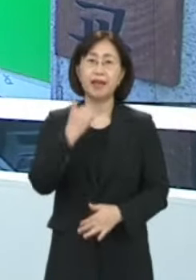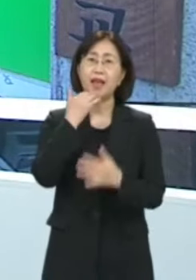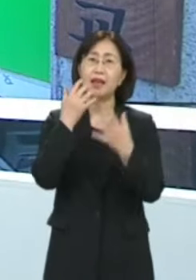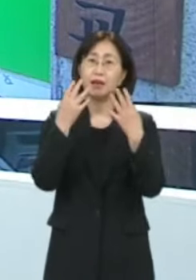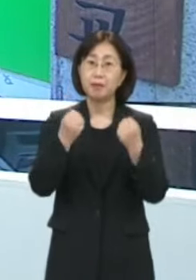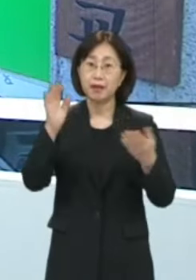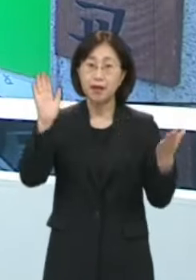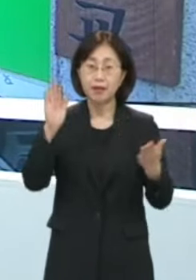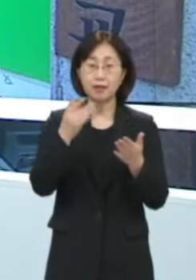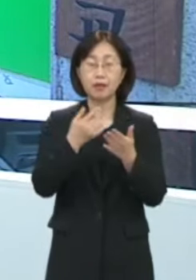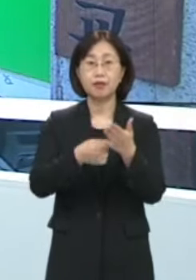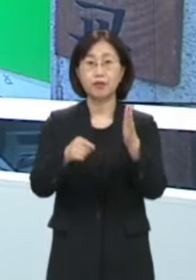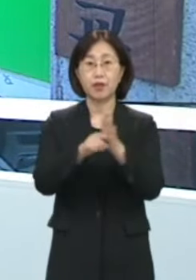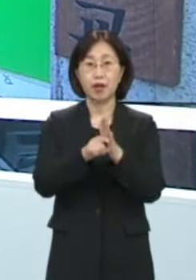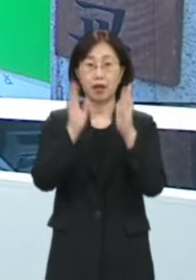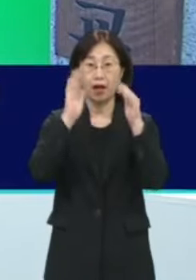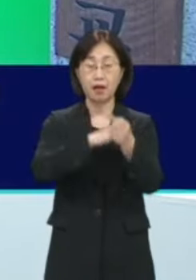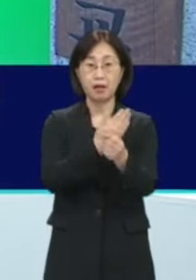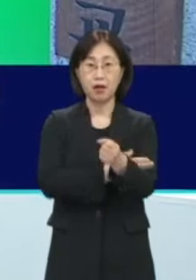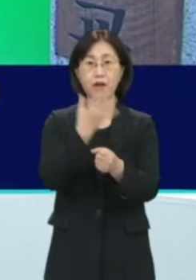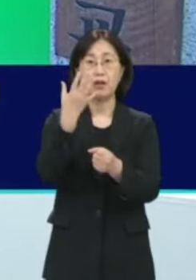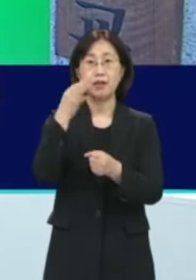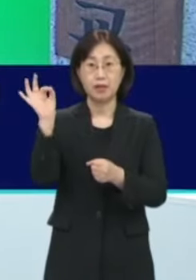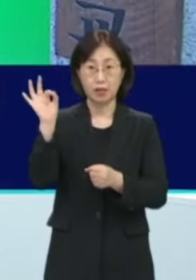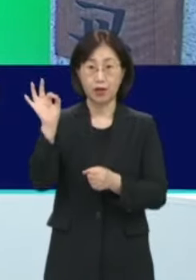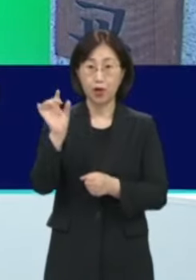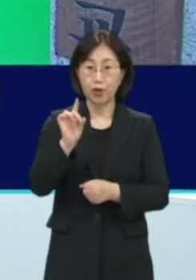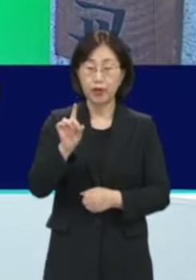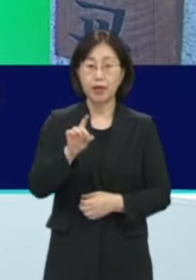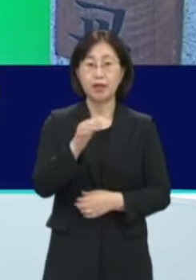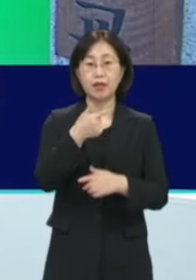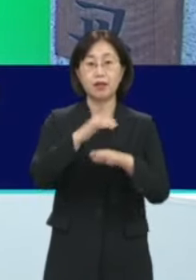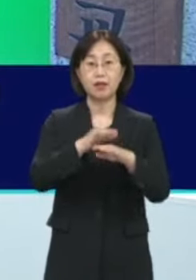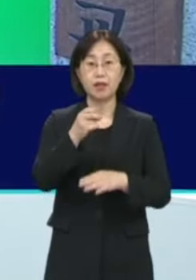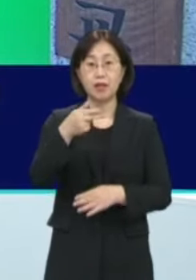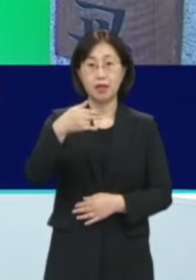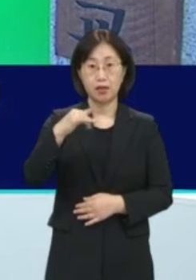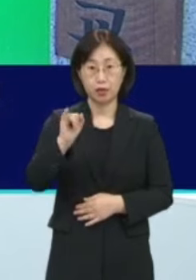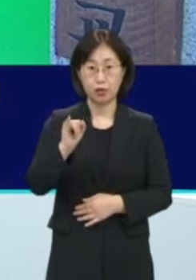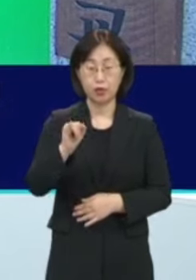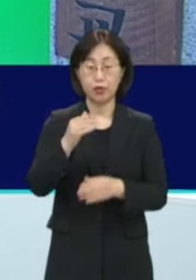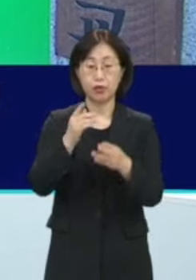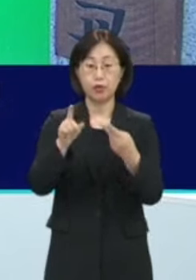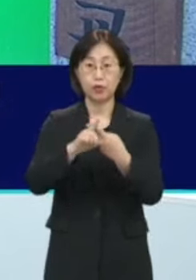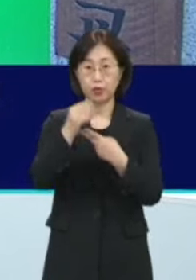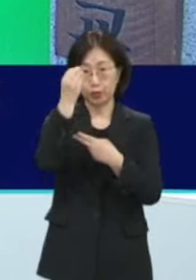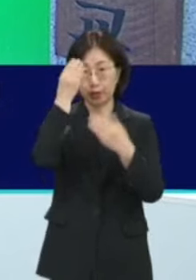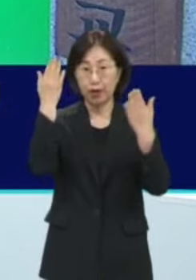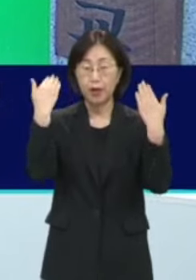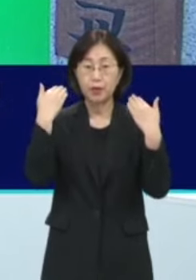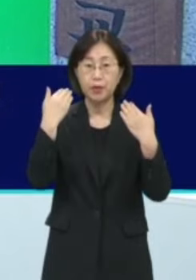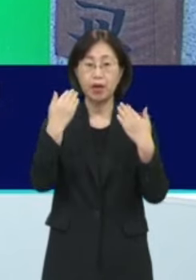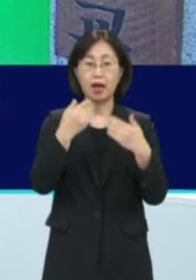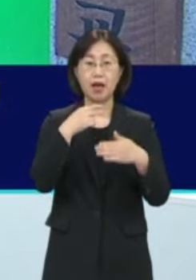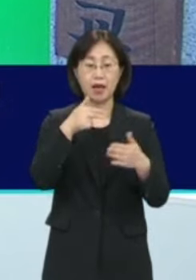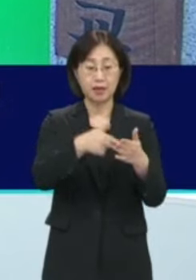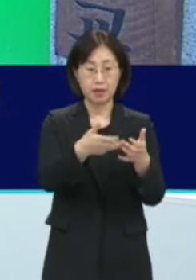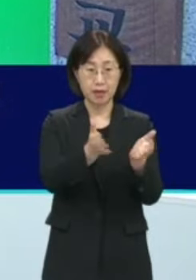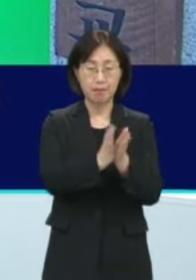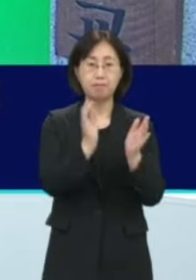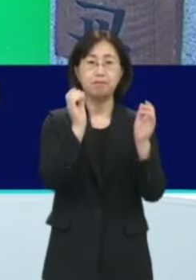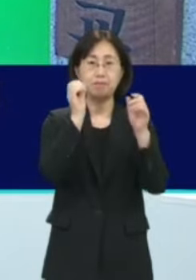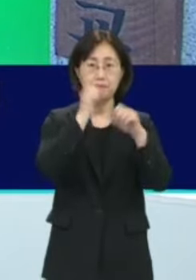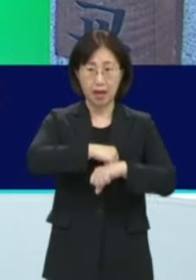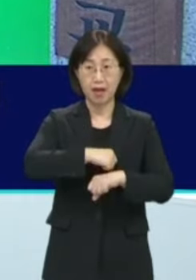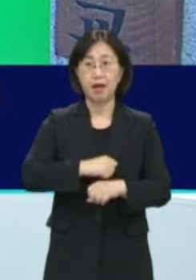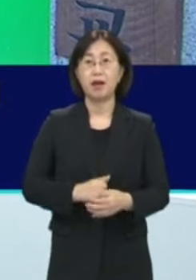만학도들을 위한 학력 인정 교육 시설인 대전 예지 중고등학교가 재단 파산으로 존폐 위기를 맞게 됐습니다.